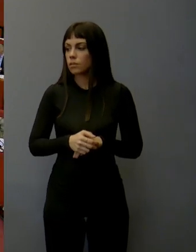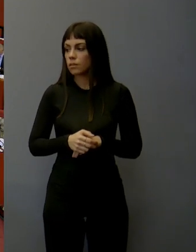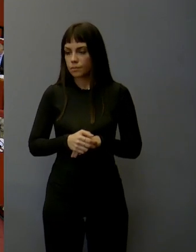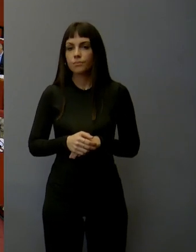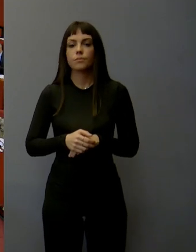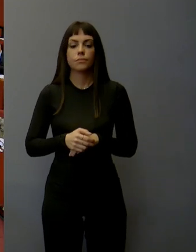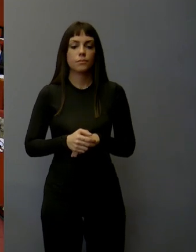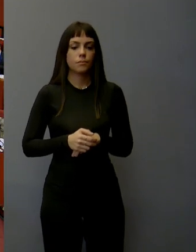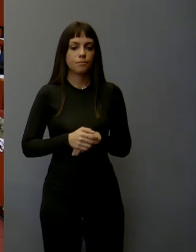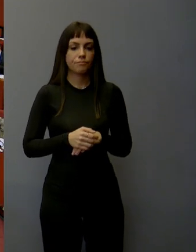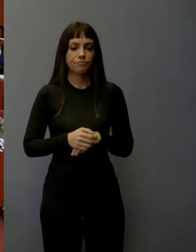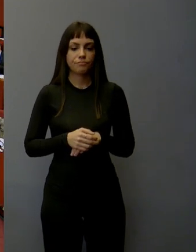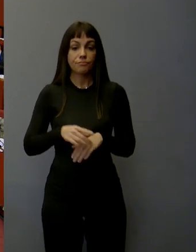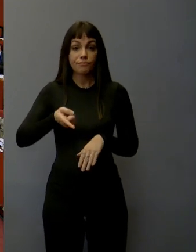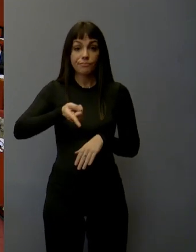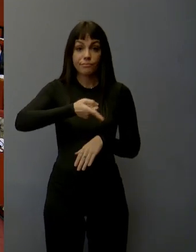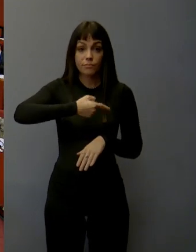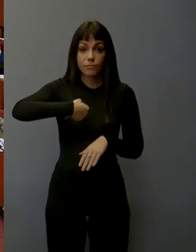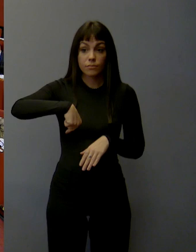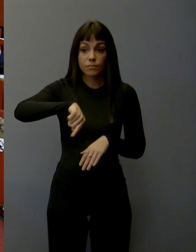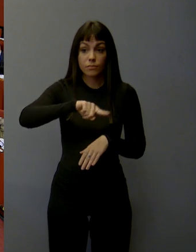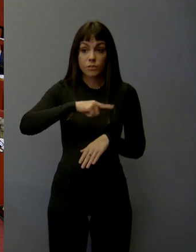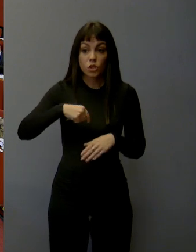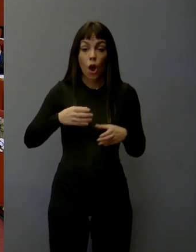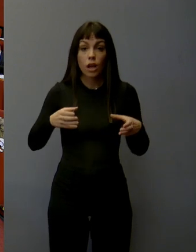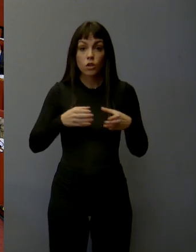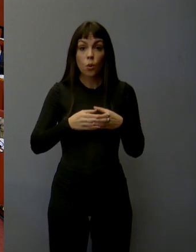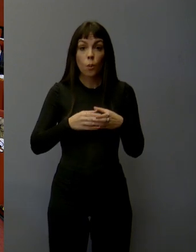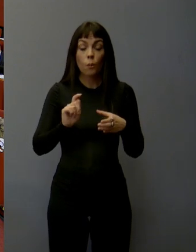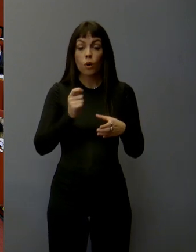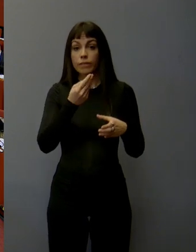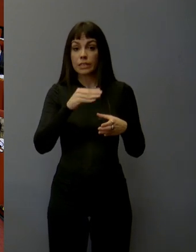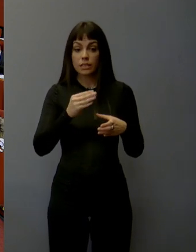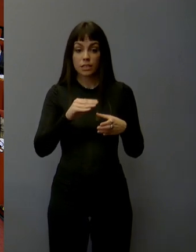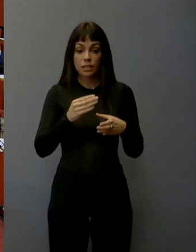Allora noi come Vinci Genova abbiamo